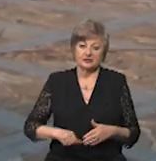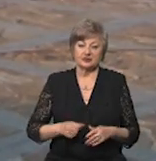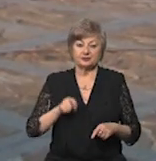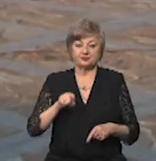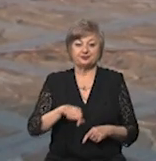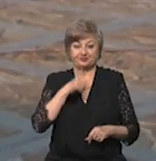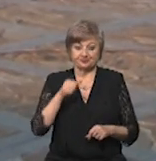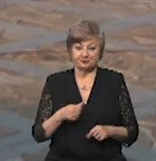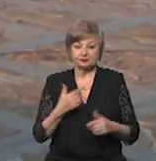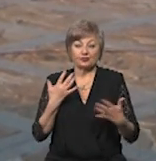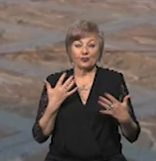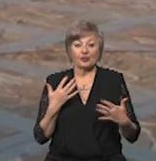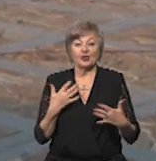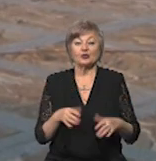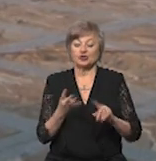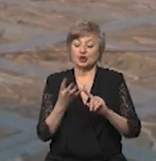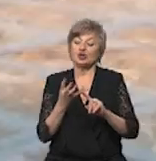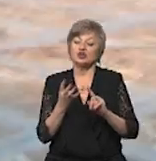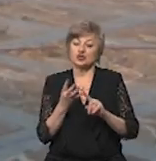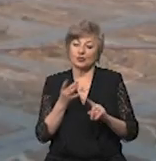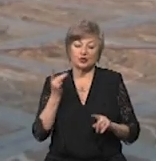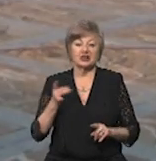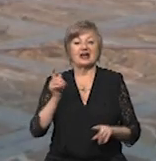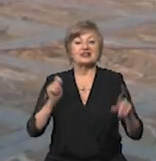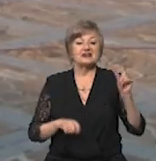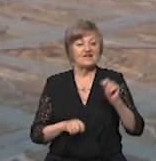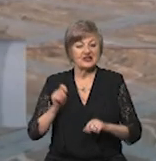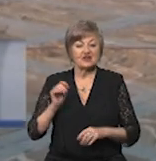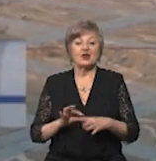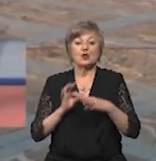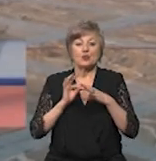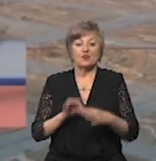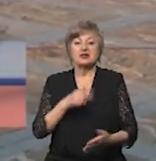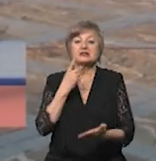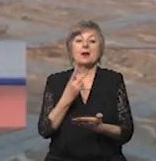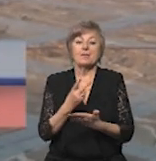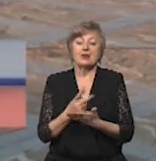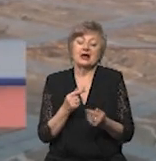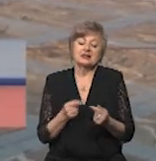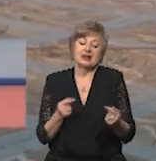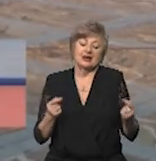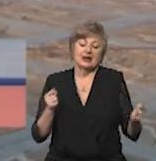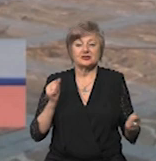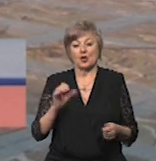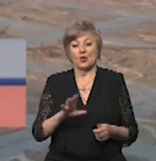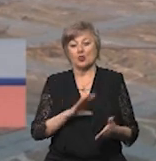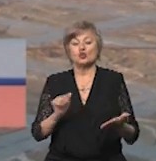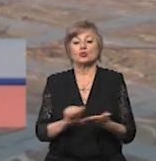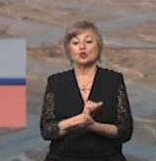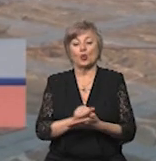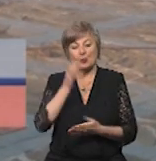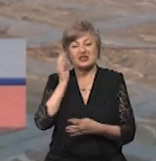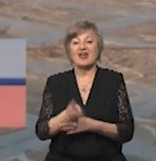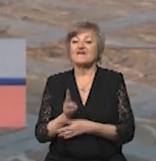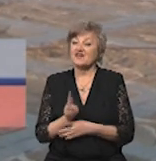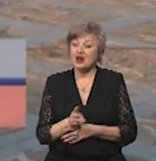року це 4-та едиція, 4-й випуск фестивалю. Одне з завдань фестивалю – показати, наскільки різноманітним може бути документальне кіно, і